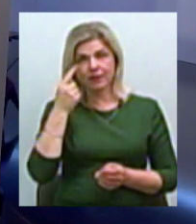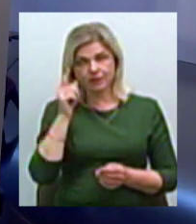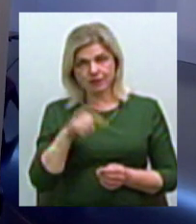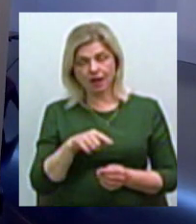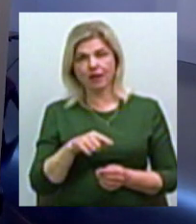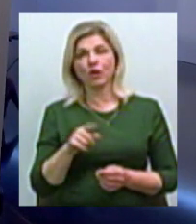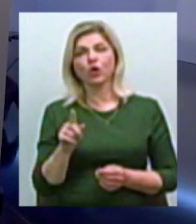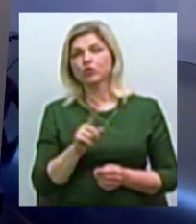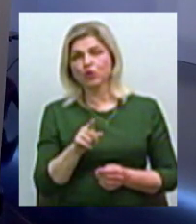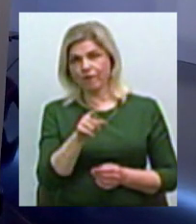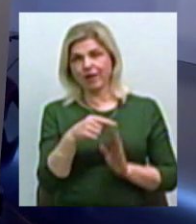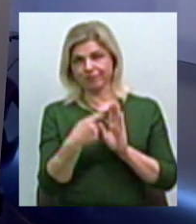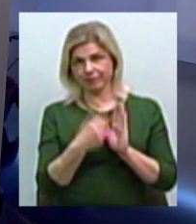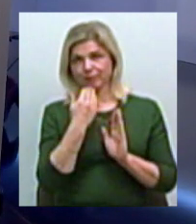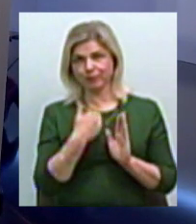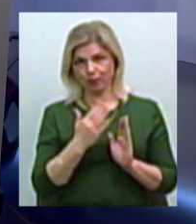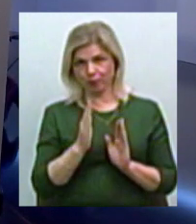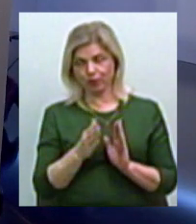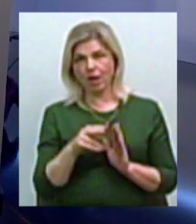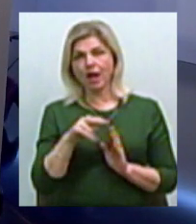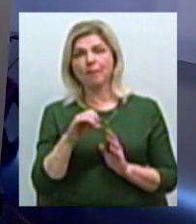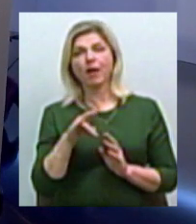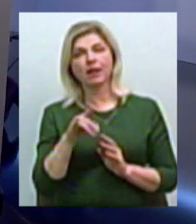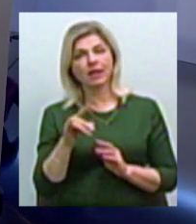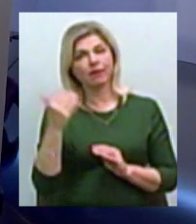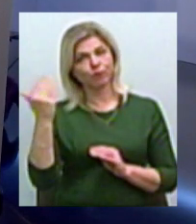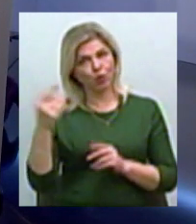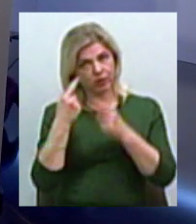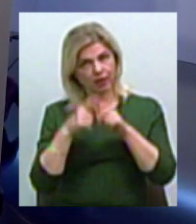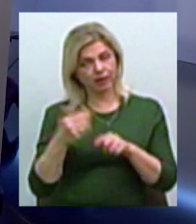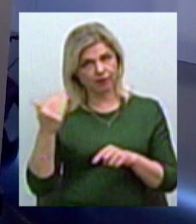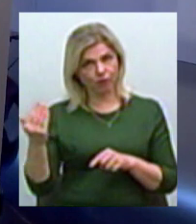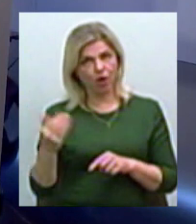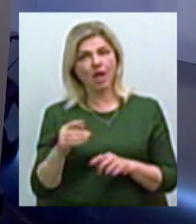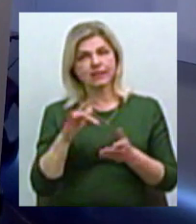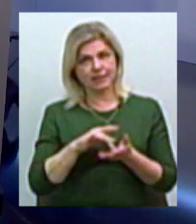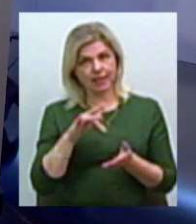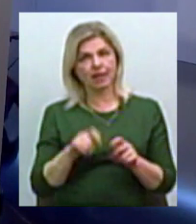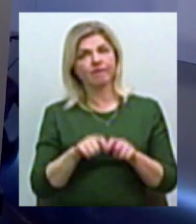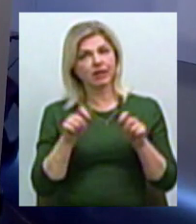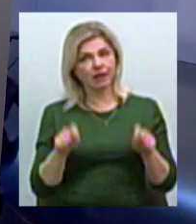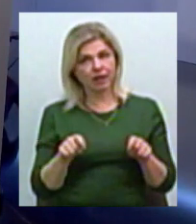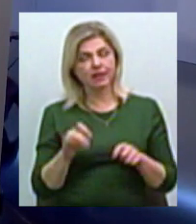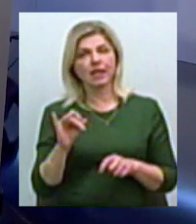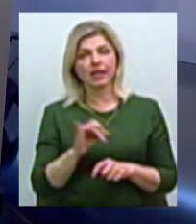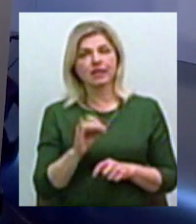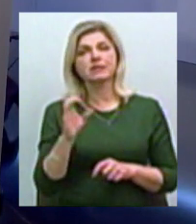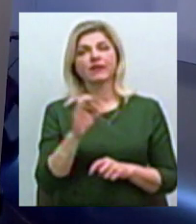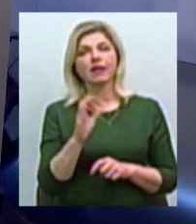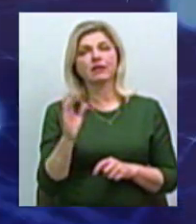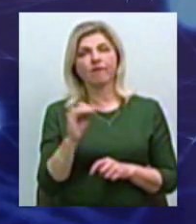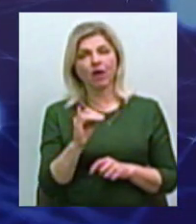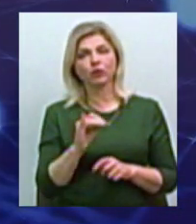не закупована. Лиманівська техніка – це лиманівська техніка. Ага. Лиманівський медіацентр відкритий. І Світлана Іванівна, яка